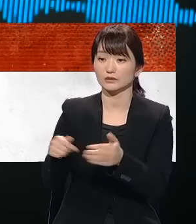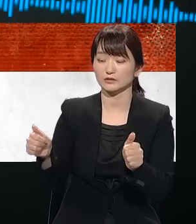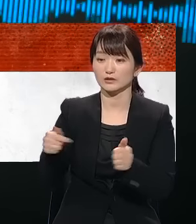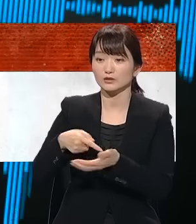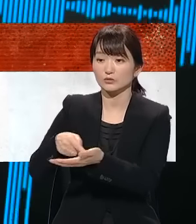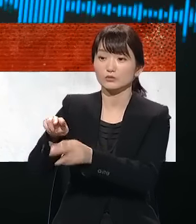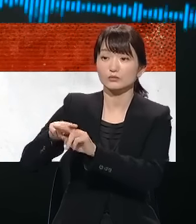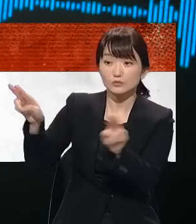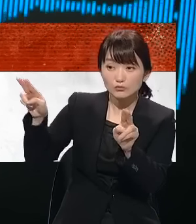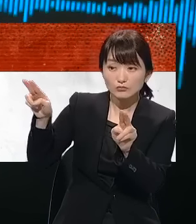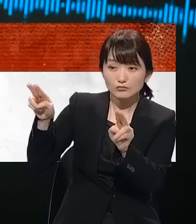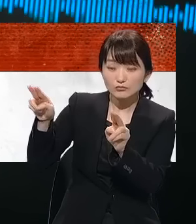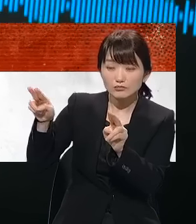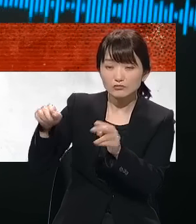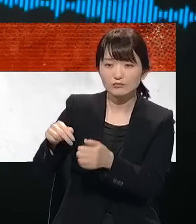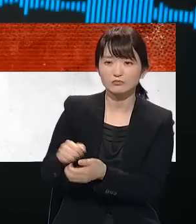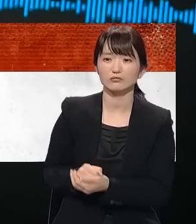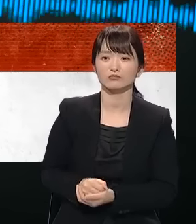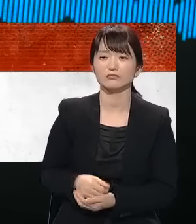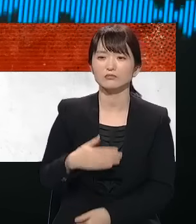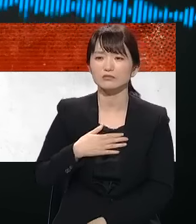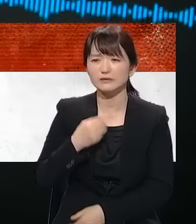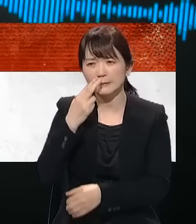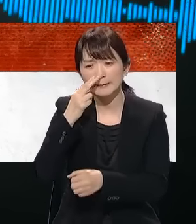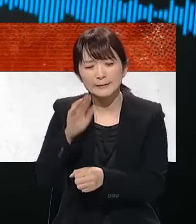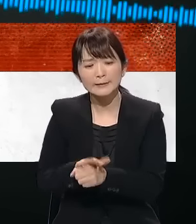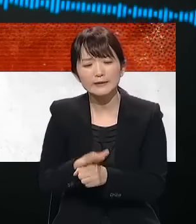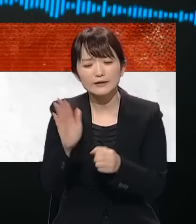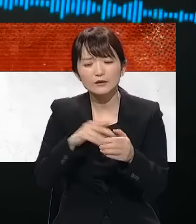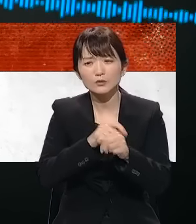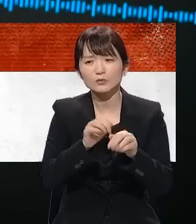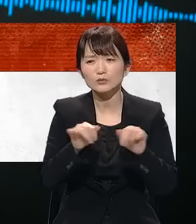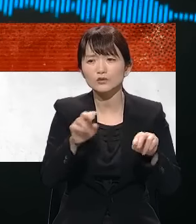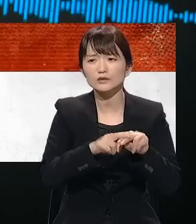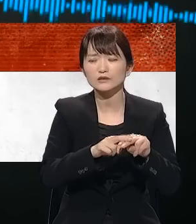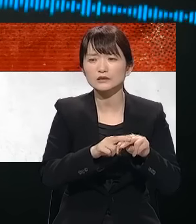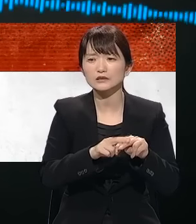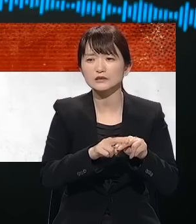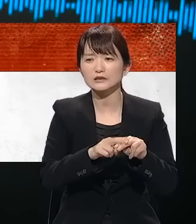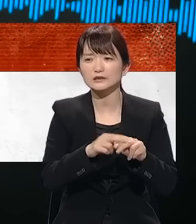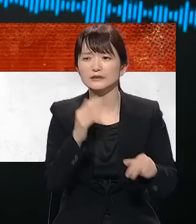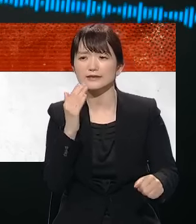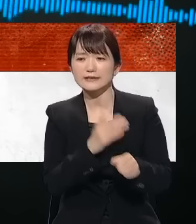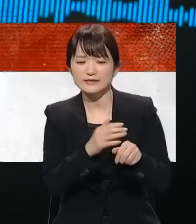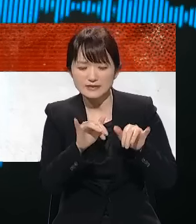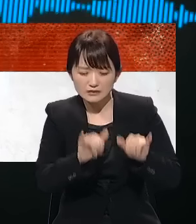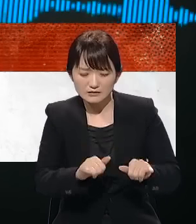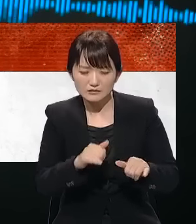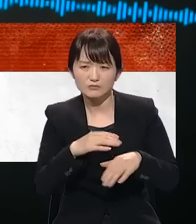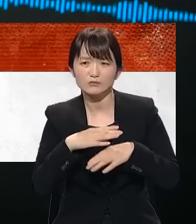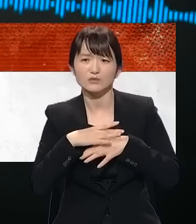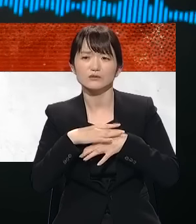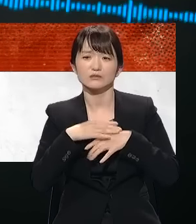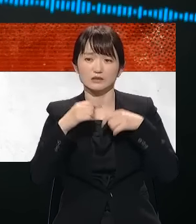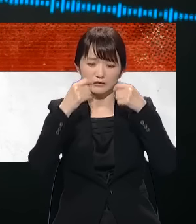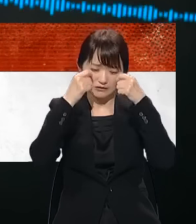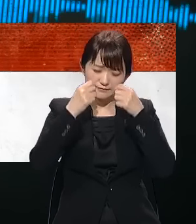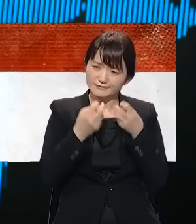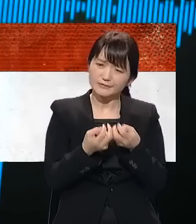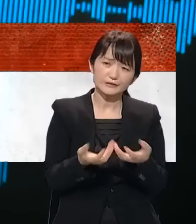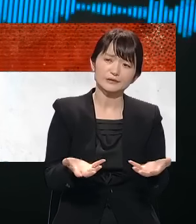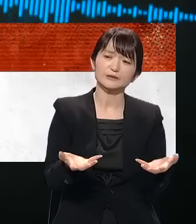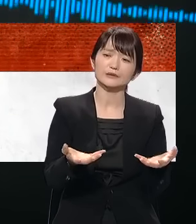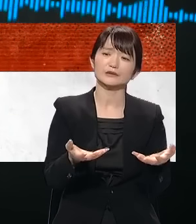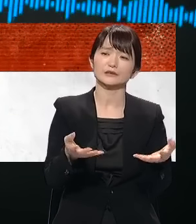한마디로 회유를 한 거죠 그러면 막 내가 억울한데도이 공무원들을 상할까 봐 이런 두려 때문에 울며 겨자 먹기로